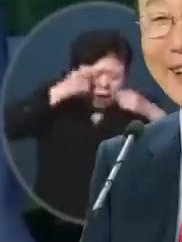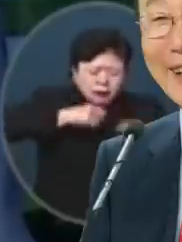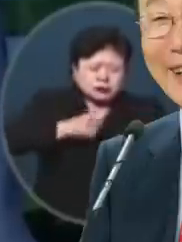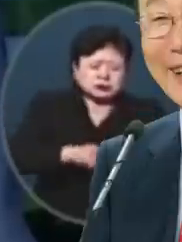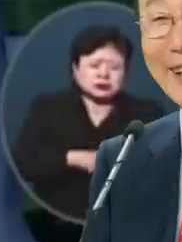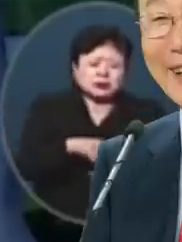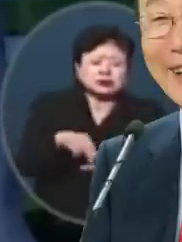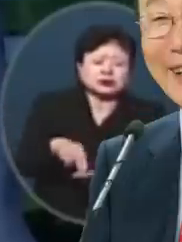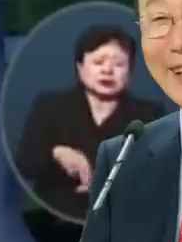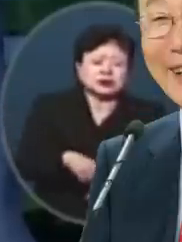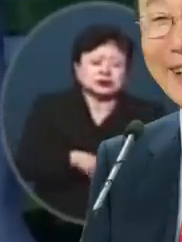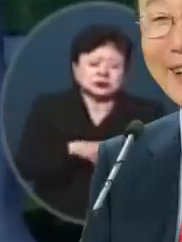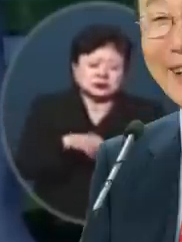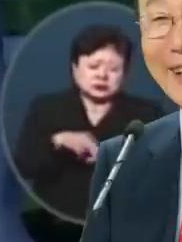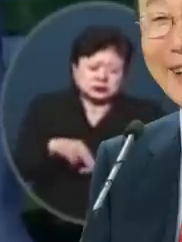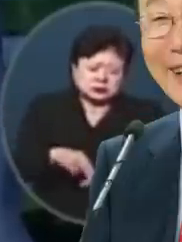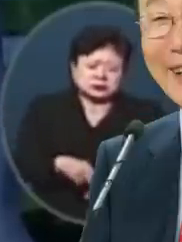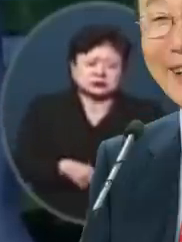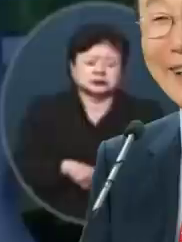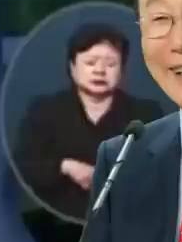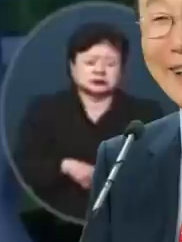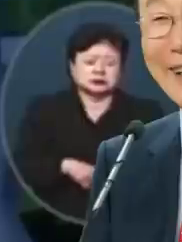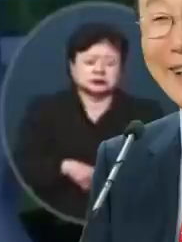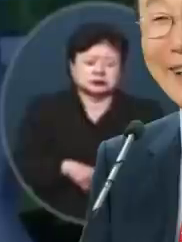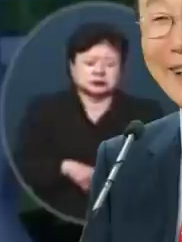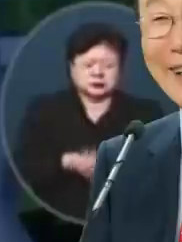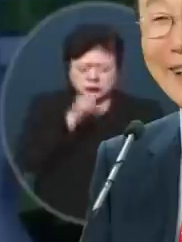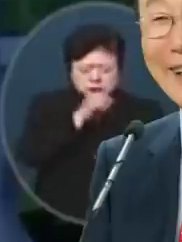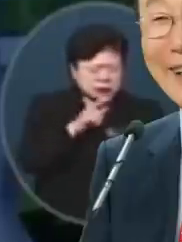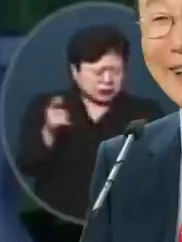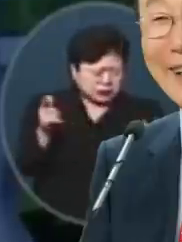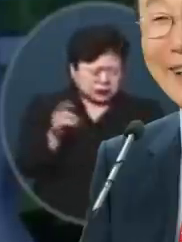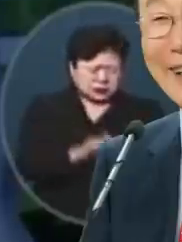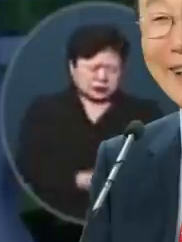고독이 그렇게 좋지 않아요.